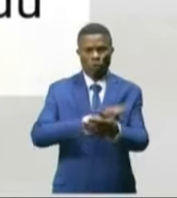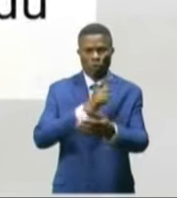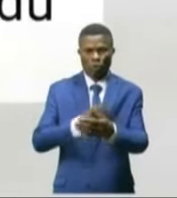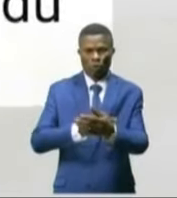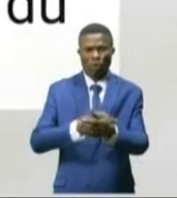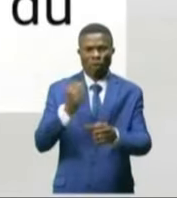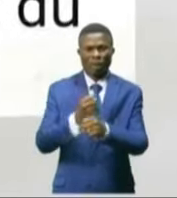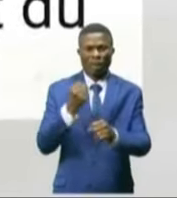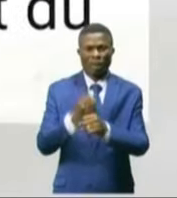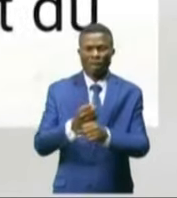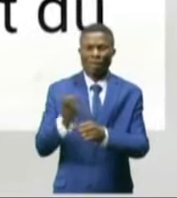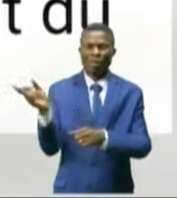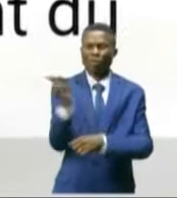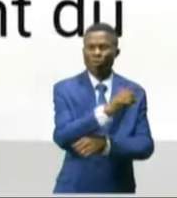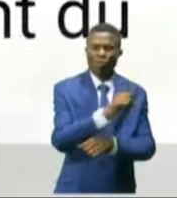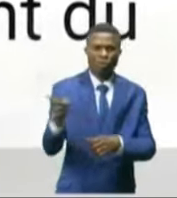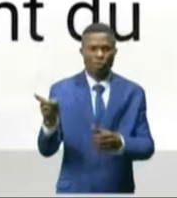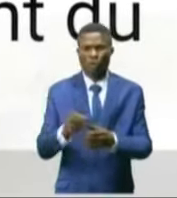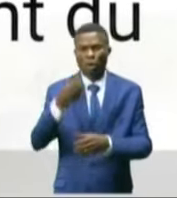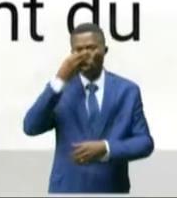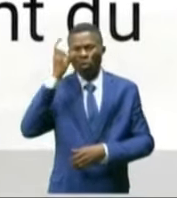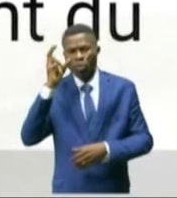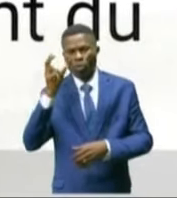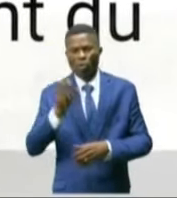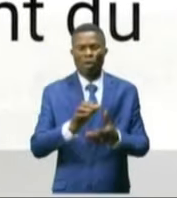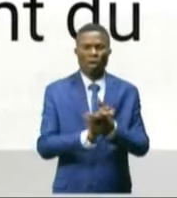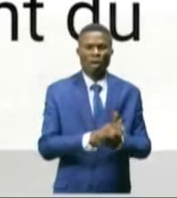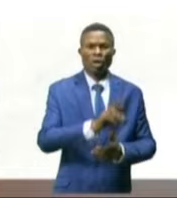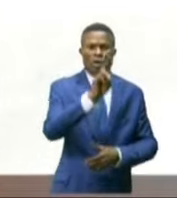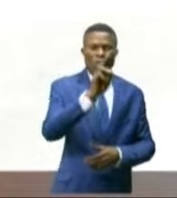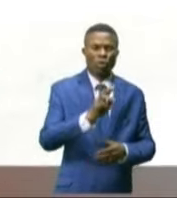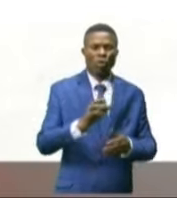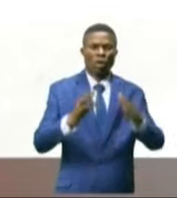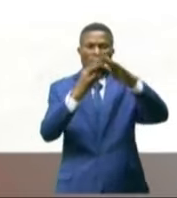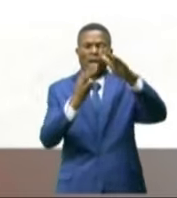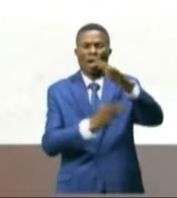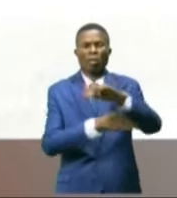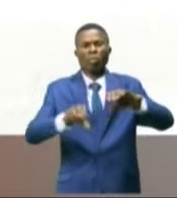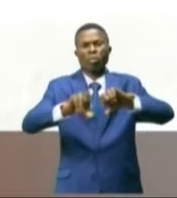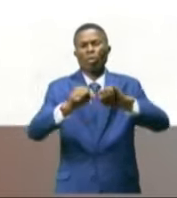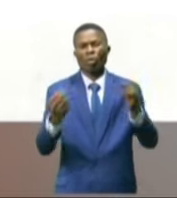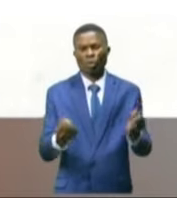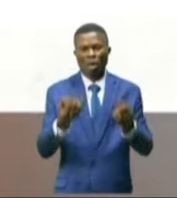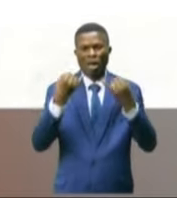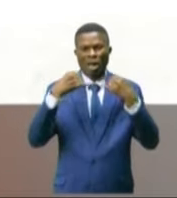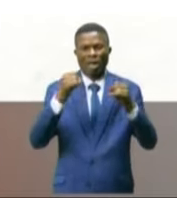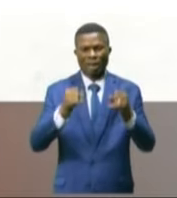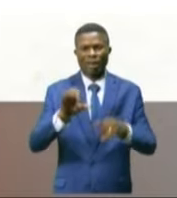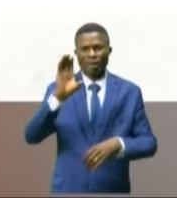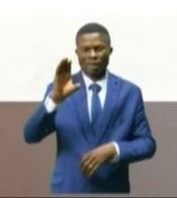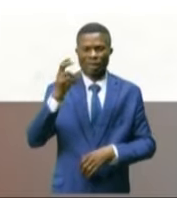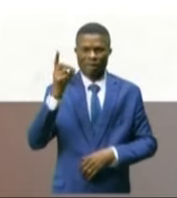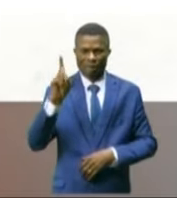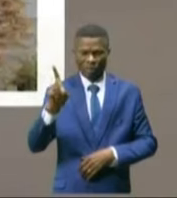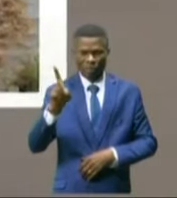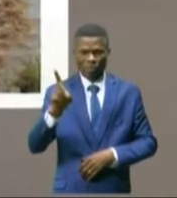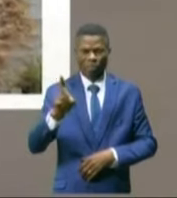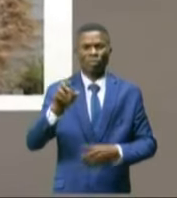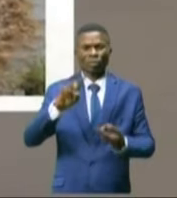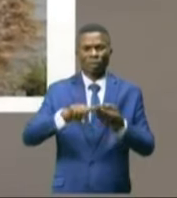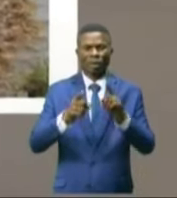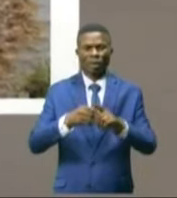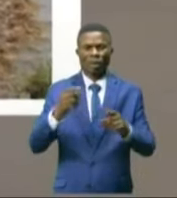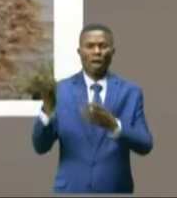trafic entre Bukavu et Uvira après l'écroulement du pont Sangué, titre actualité.cd. Selon le confrère,